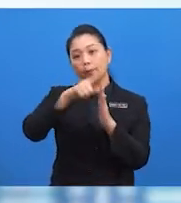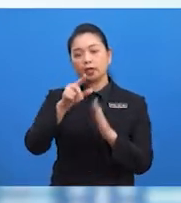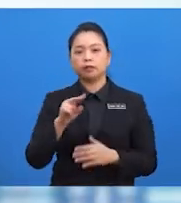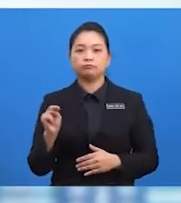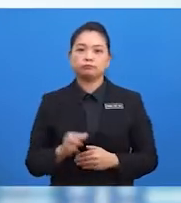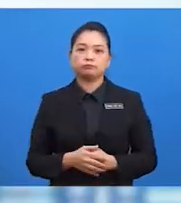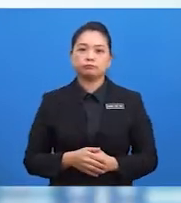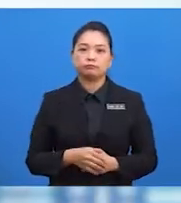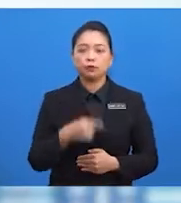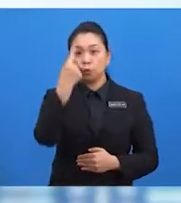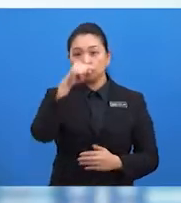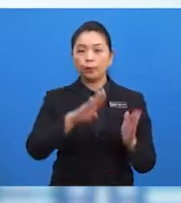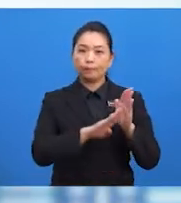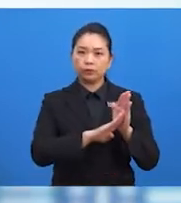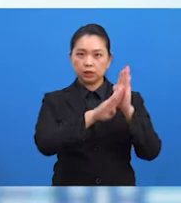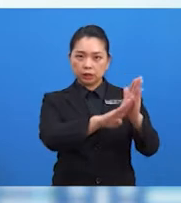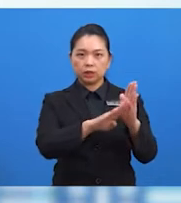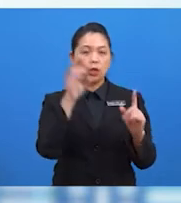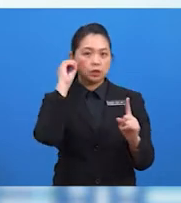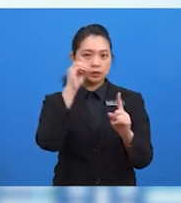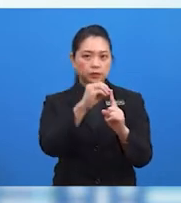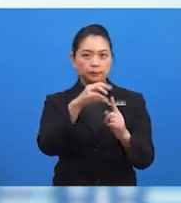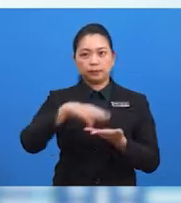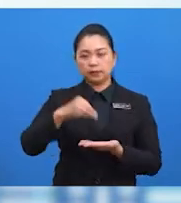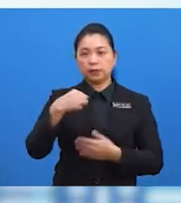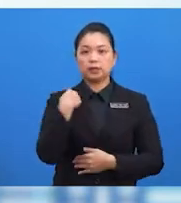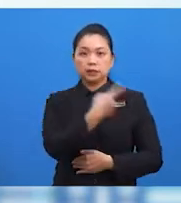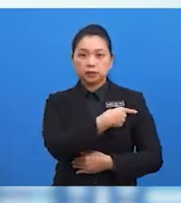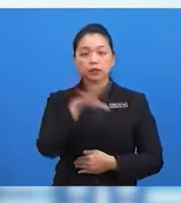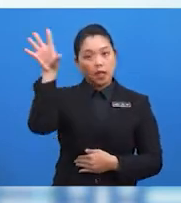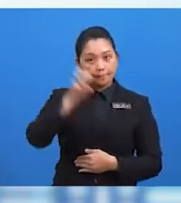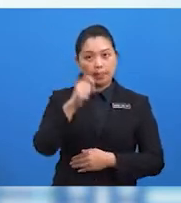Soalan pertama, nyatakan tiga komponen perbelanjaan mengurus.